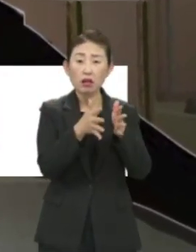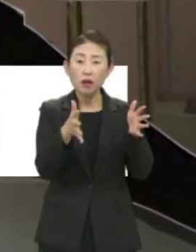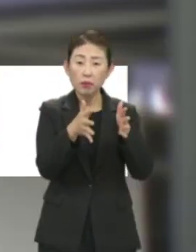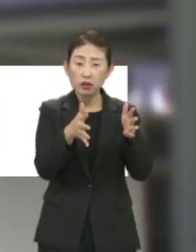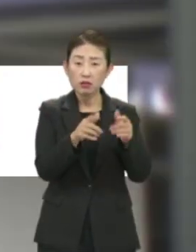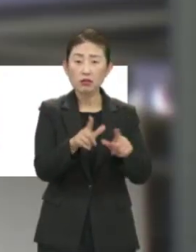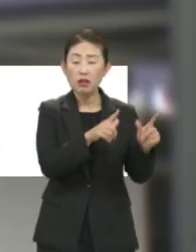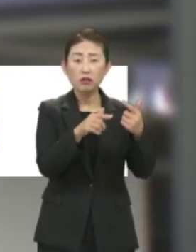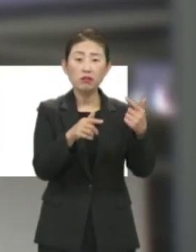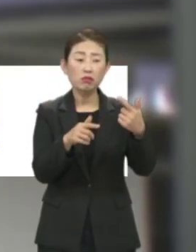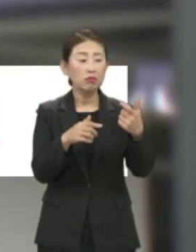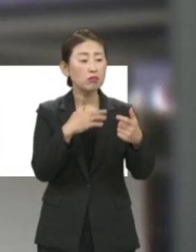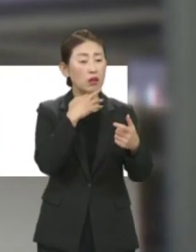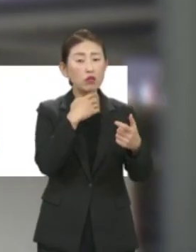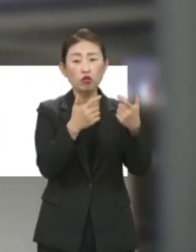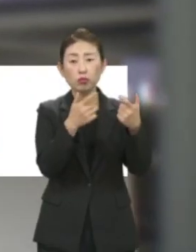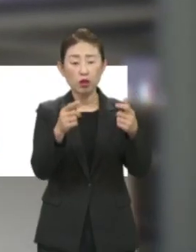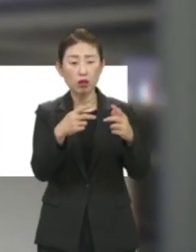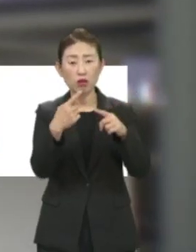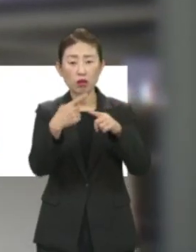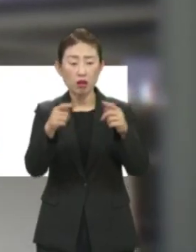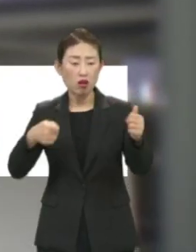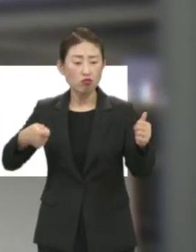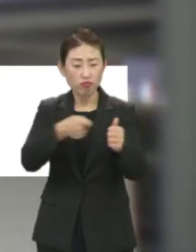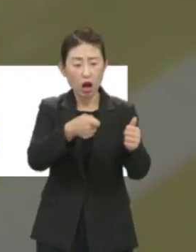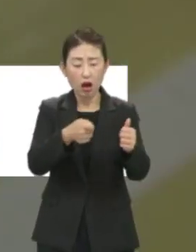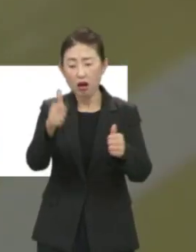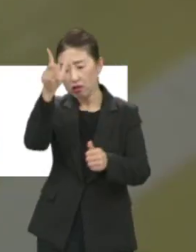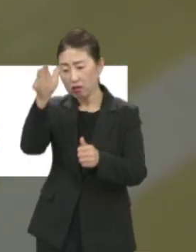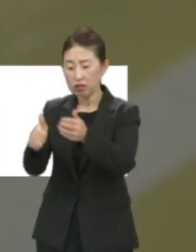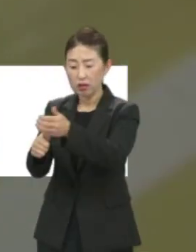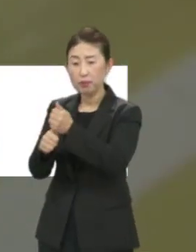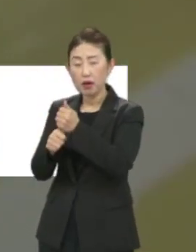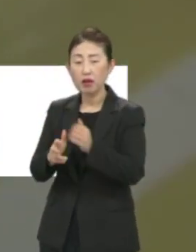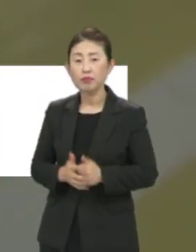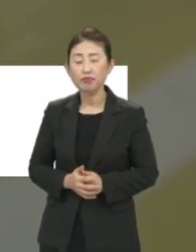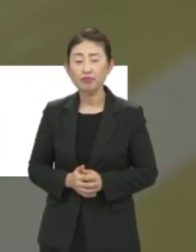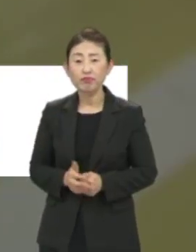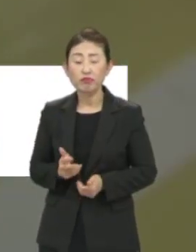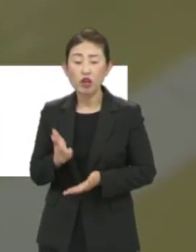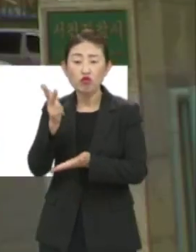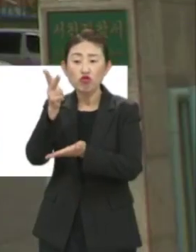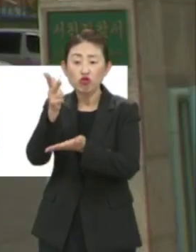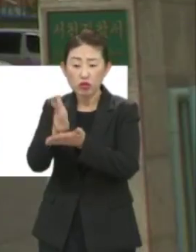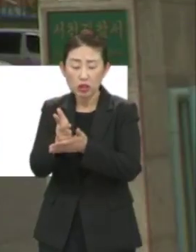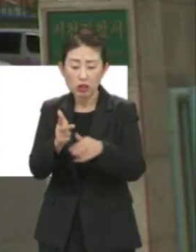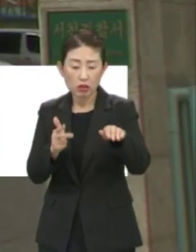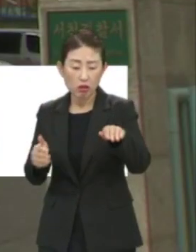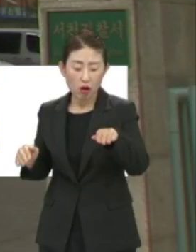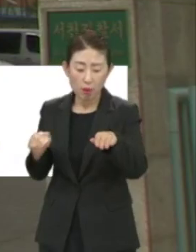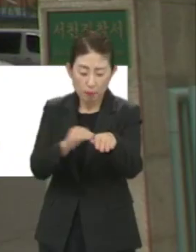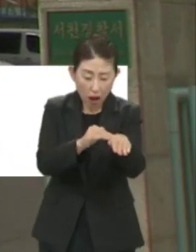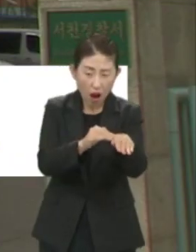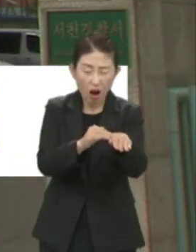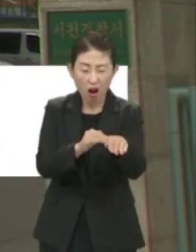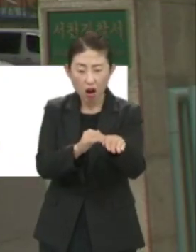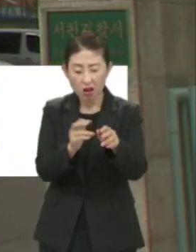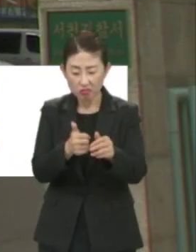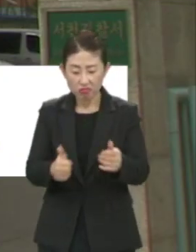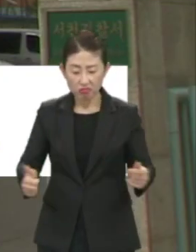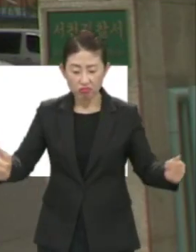B씨를 흉기로 찔러 경찰에 붙잡혔습니다. A씨는 주차를 하다 B씨의 차를 들이받고 사고 문제로